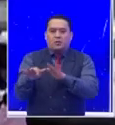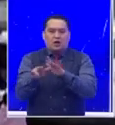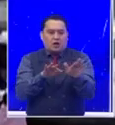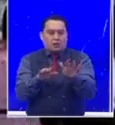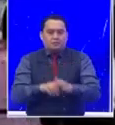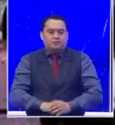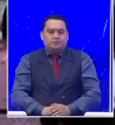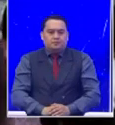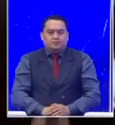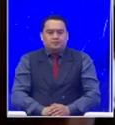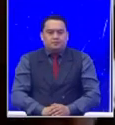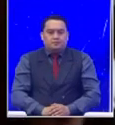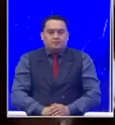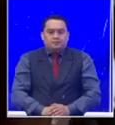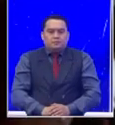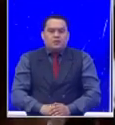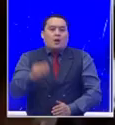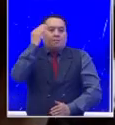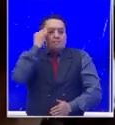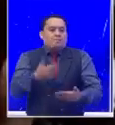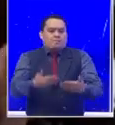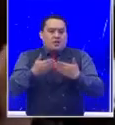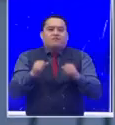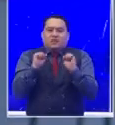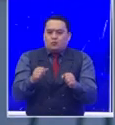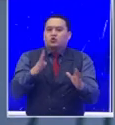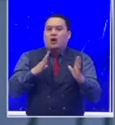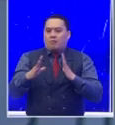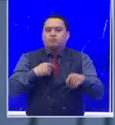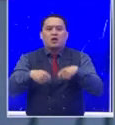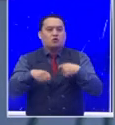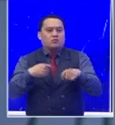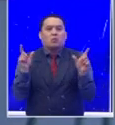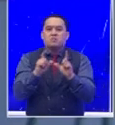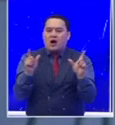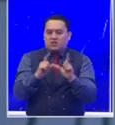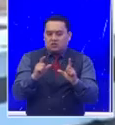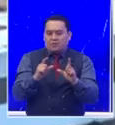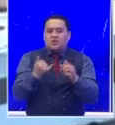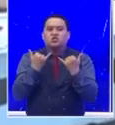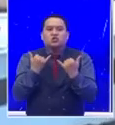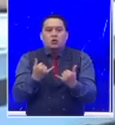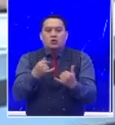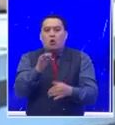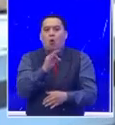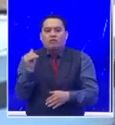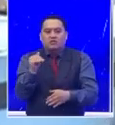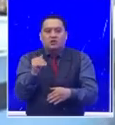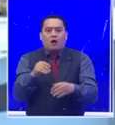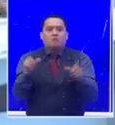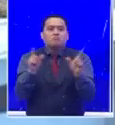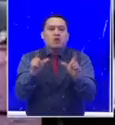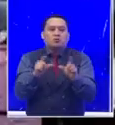программы. Принимаемые меры могут создать ажиотаж в продовольственных магазинах страны. Сейчас, по неофициальным данным, на